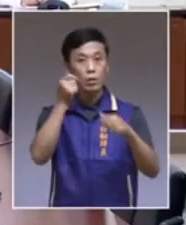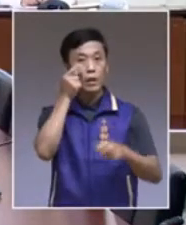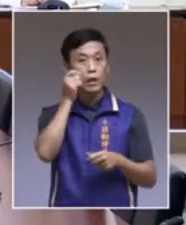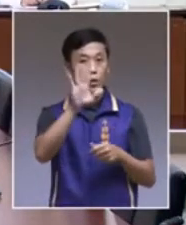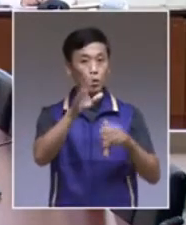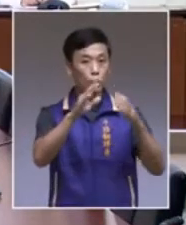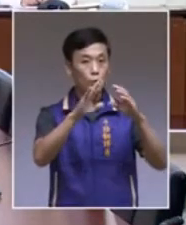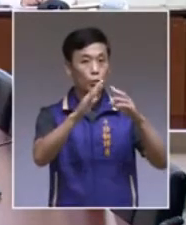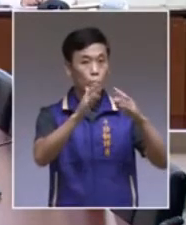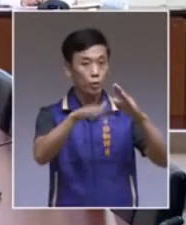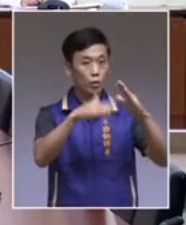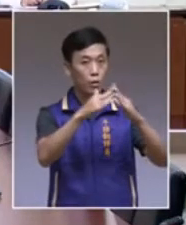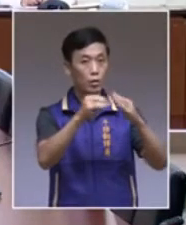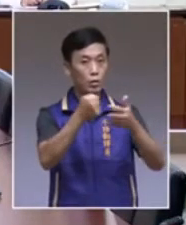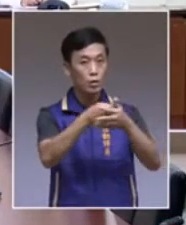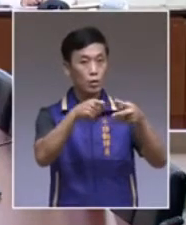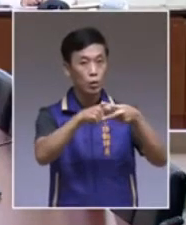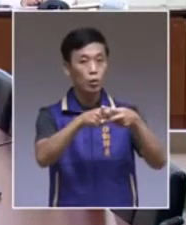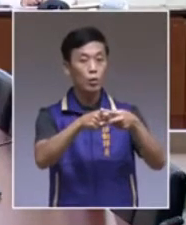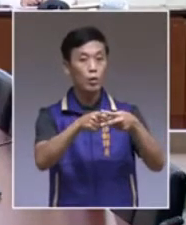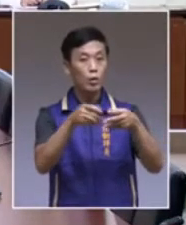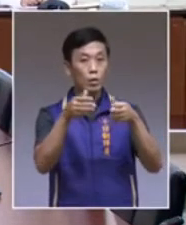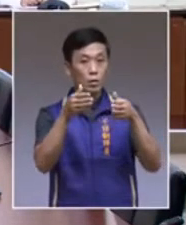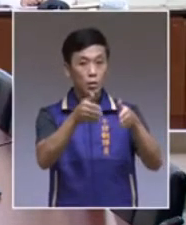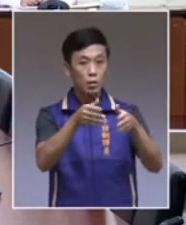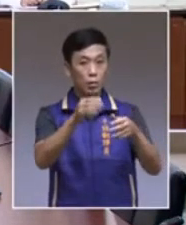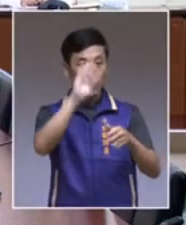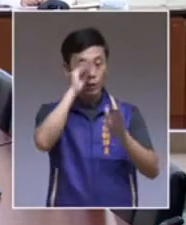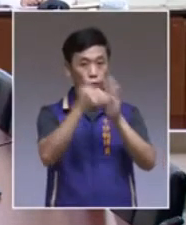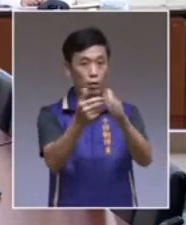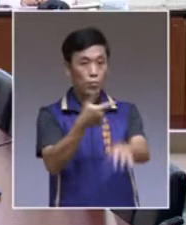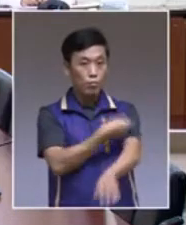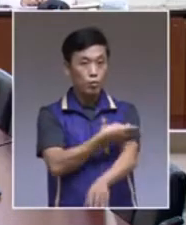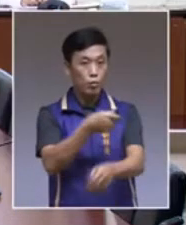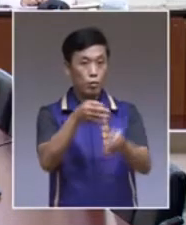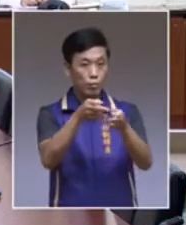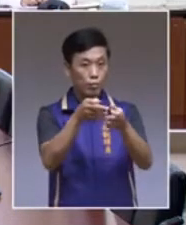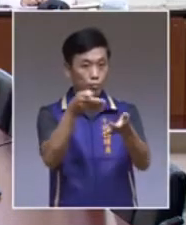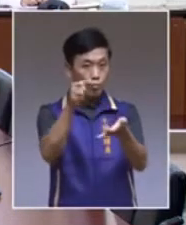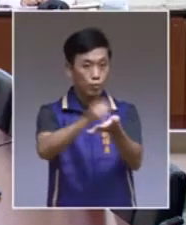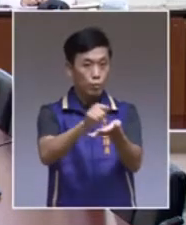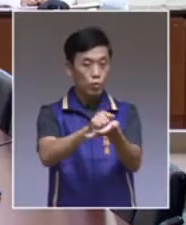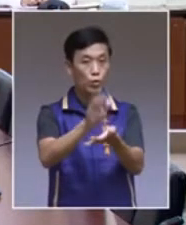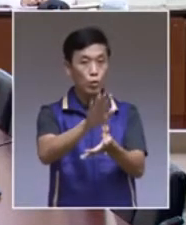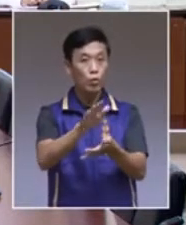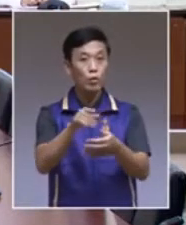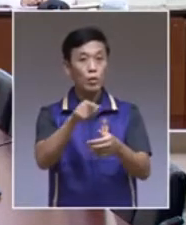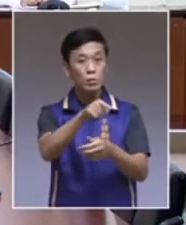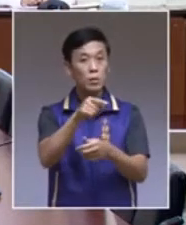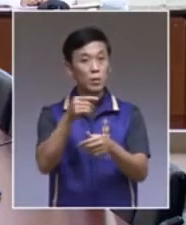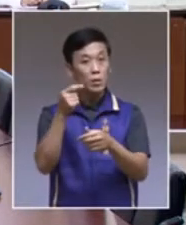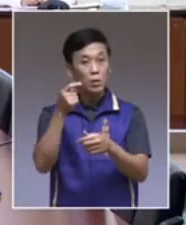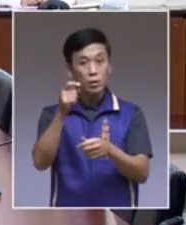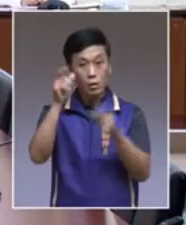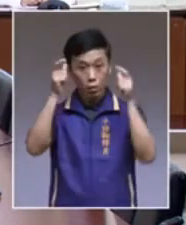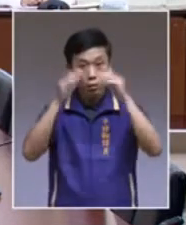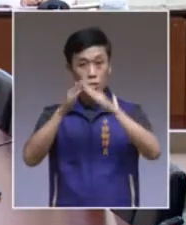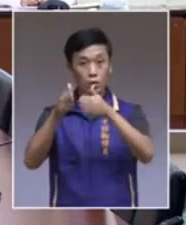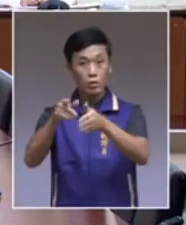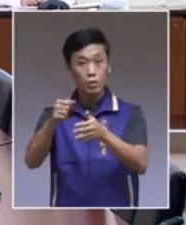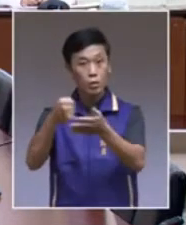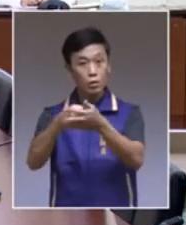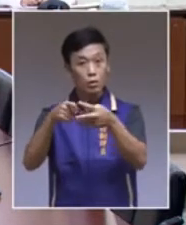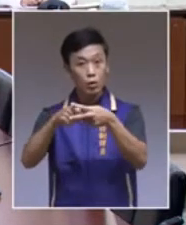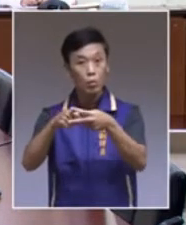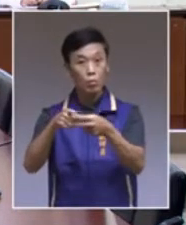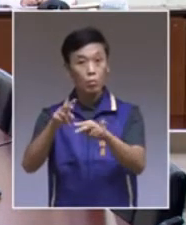被列入那个施打名单遭检举，那请问高雄市有考虑让学校志工施打吗？ 我